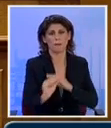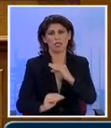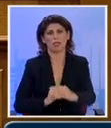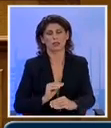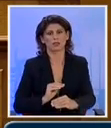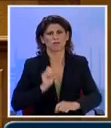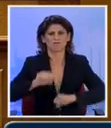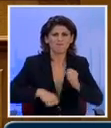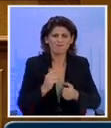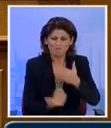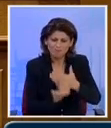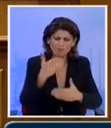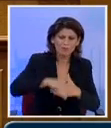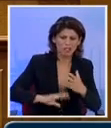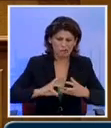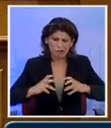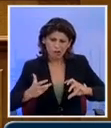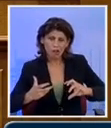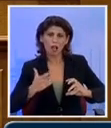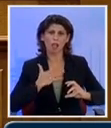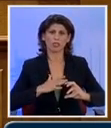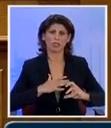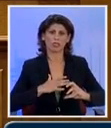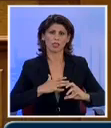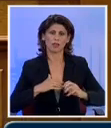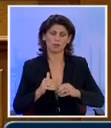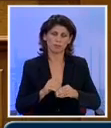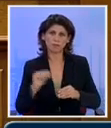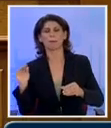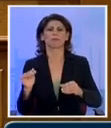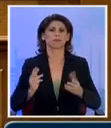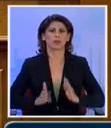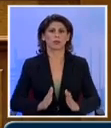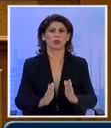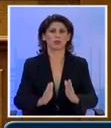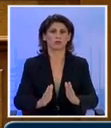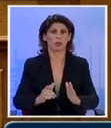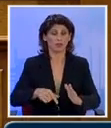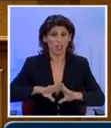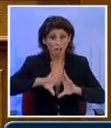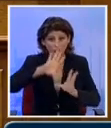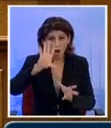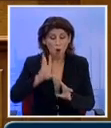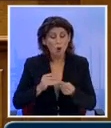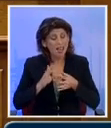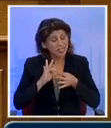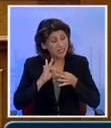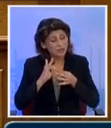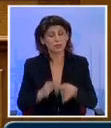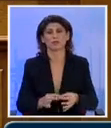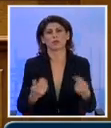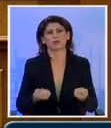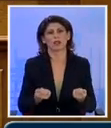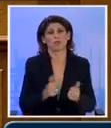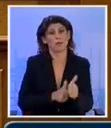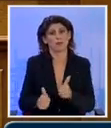Αγωνίζομαι νύχτα μέρα να ξεμπλοκάρω στρεβλώσεις που εσείς υπερασπίζεστε. Και αυτά όλοι μας θα συνεχίσουμε να τα κάνουμε